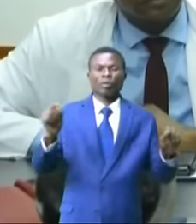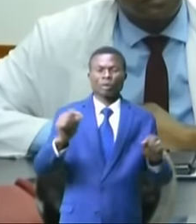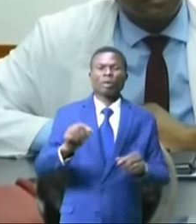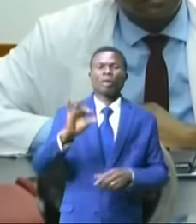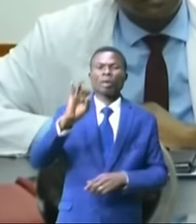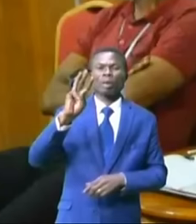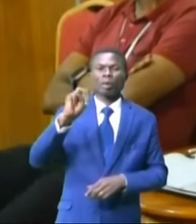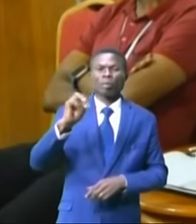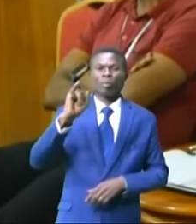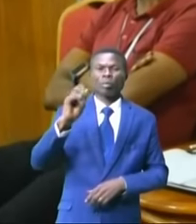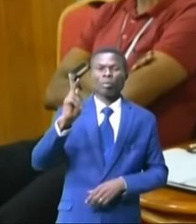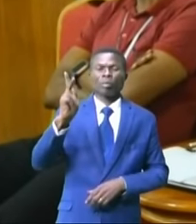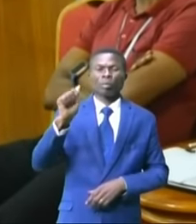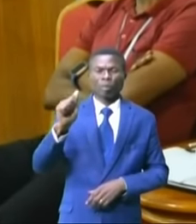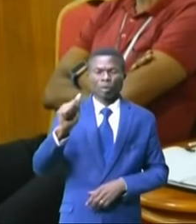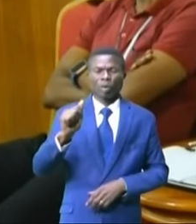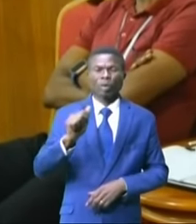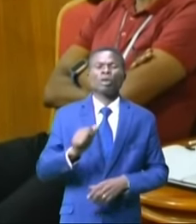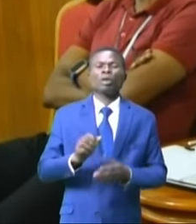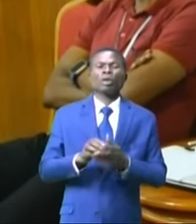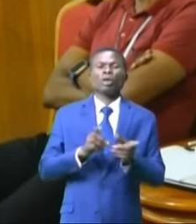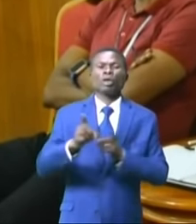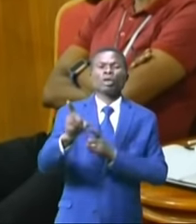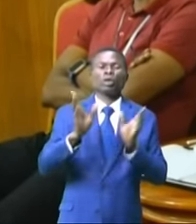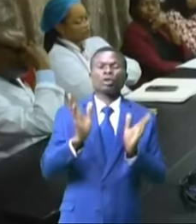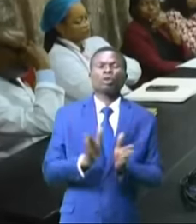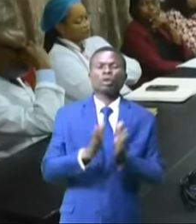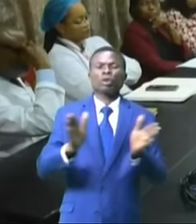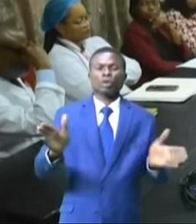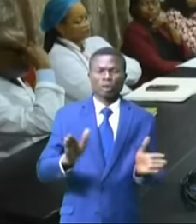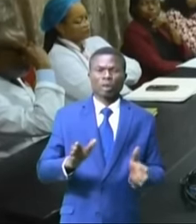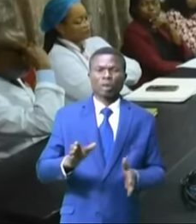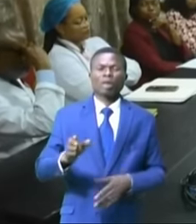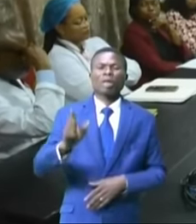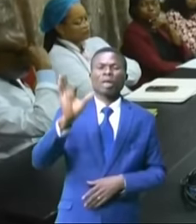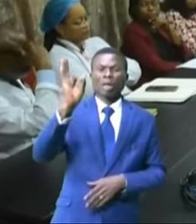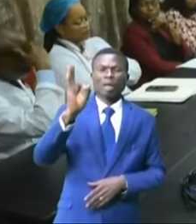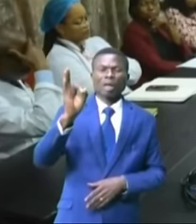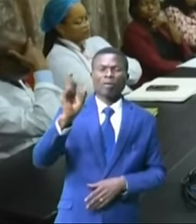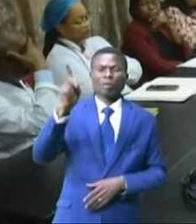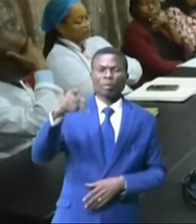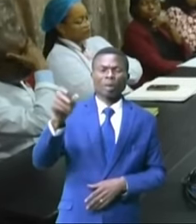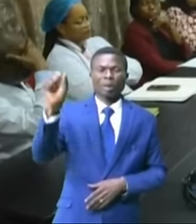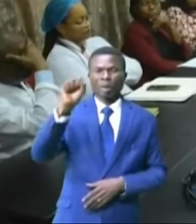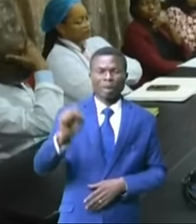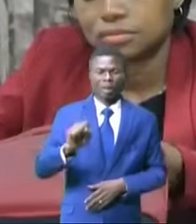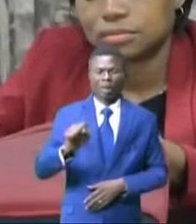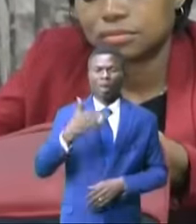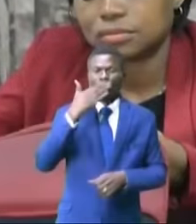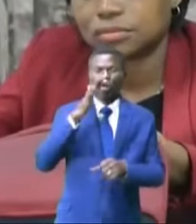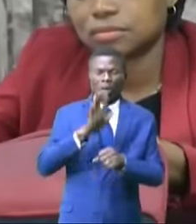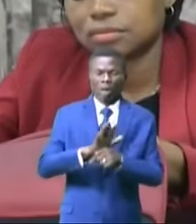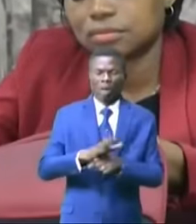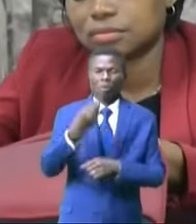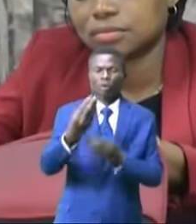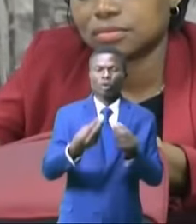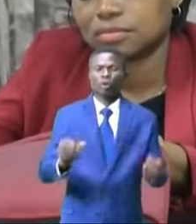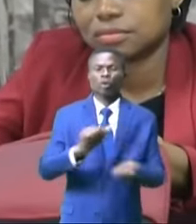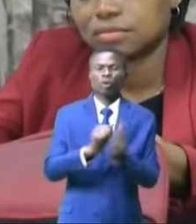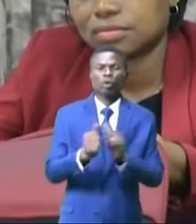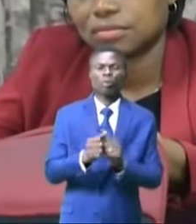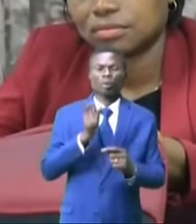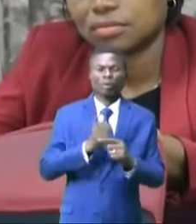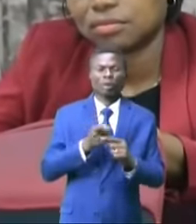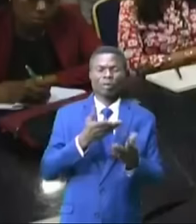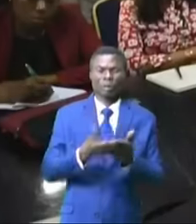directeur général du FPS, a promis de s'impliquer personnellement pour résoudre toutes ces difficultés. Il a